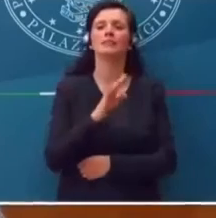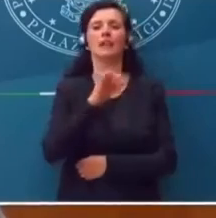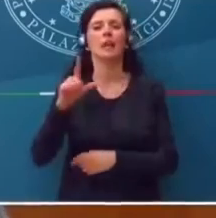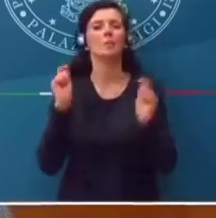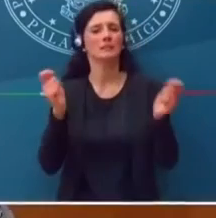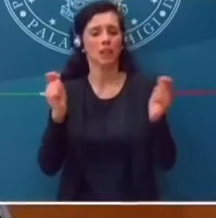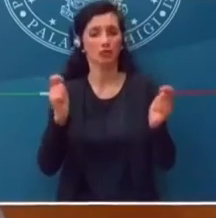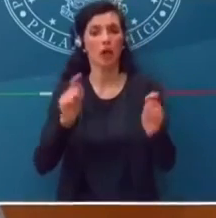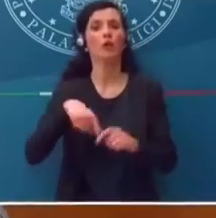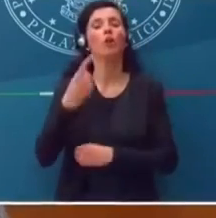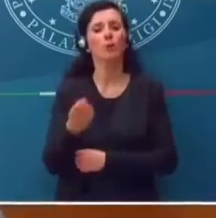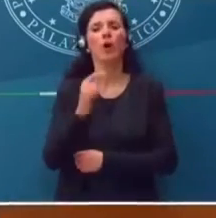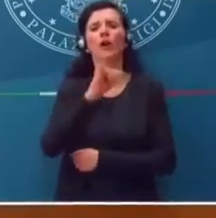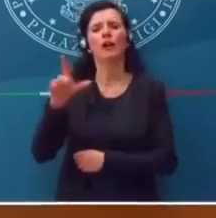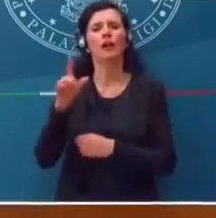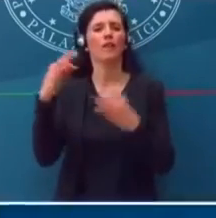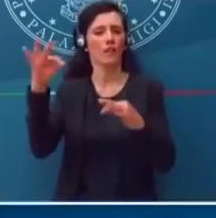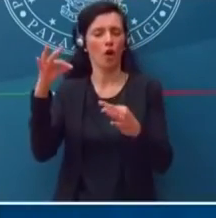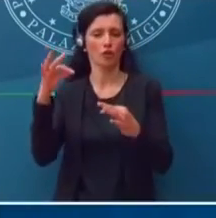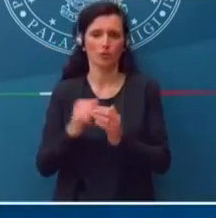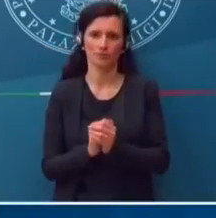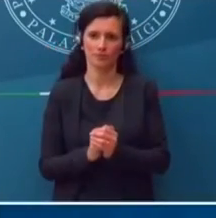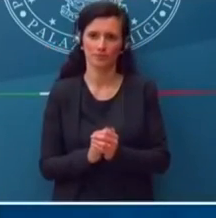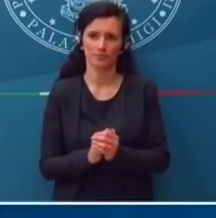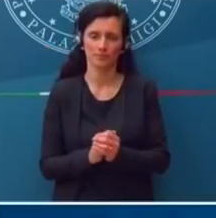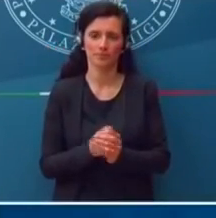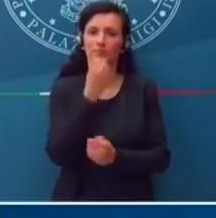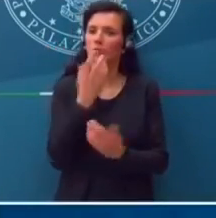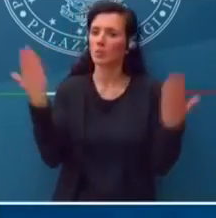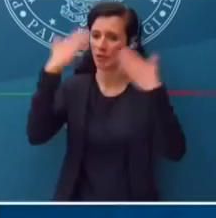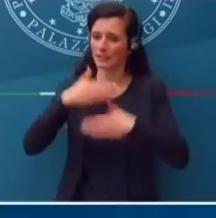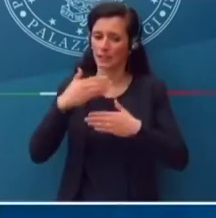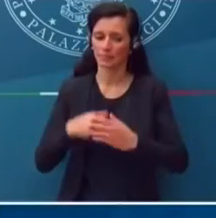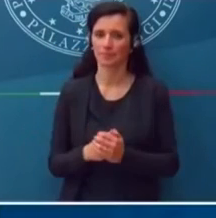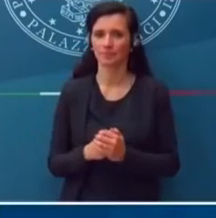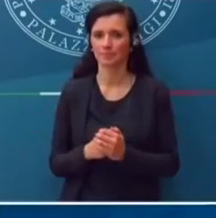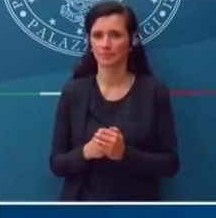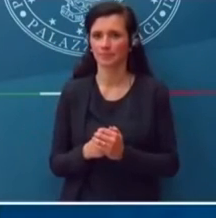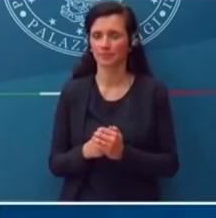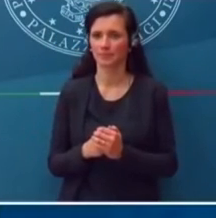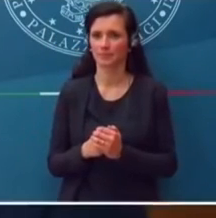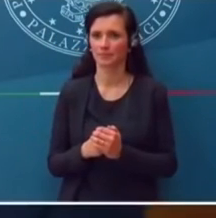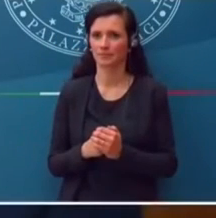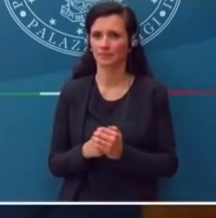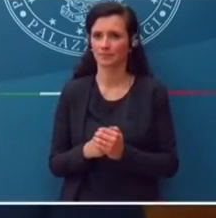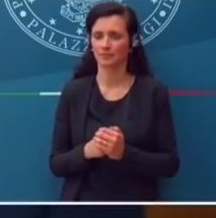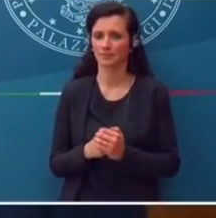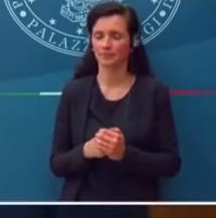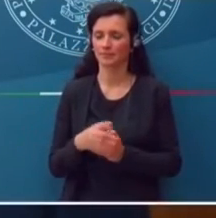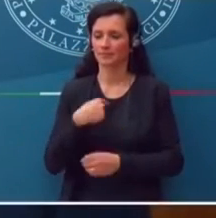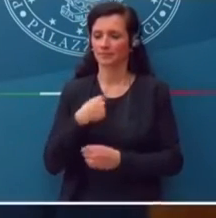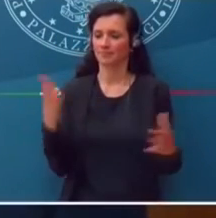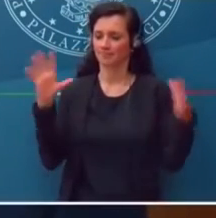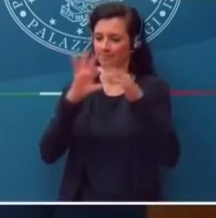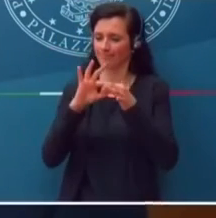Messaggero e poi Carmelo Caruso del Foglio. Buonasera, io vorrei tornare per un attimo ancora